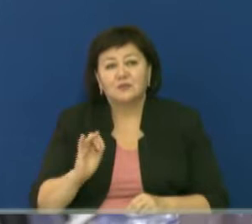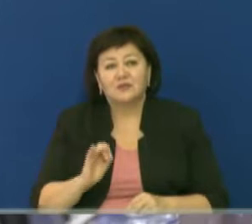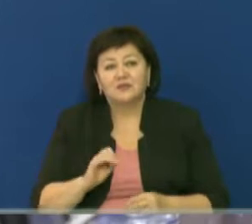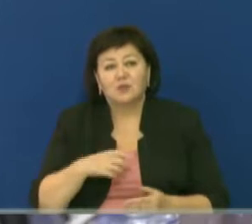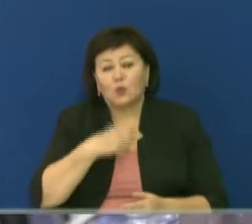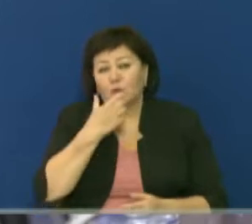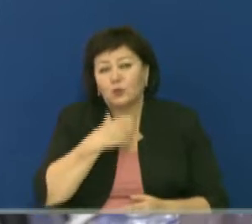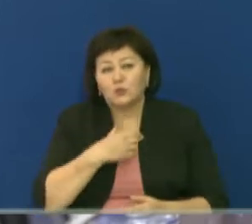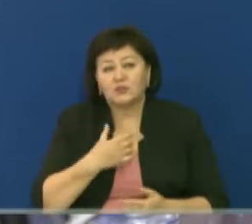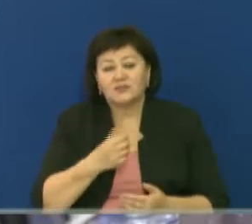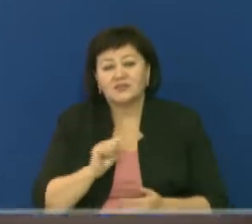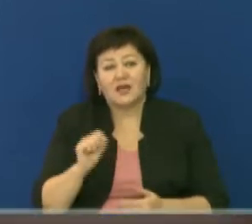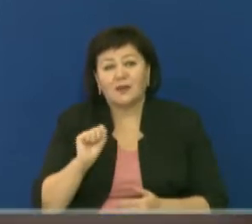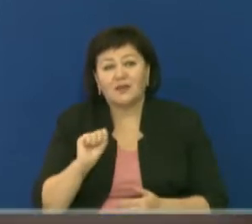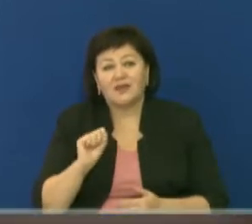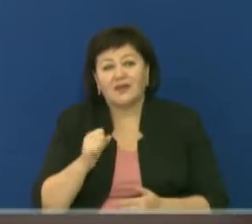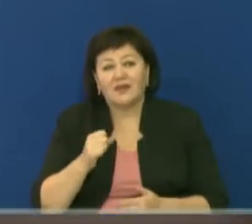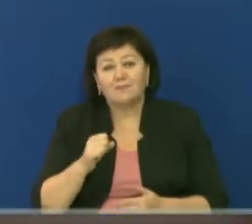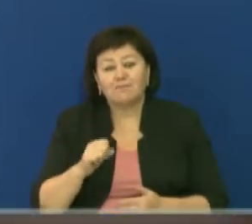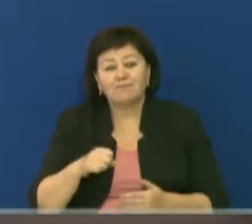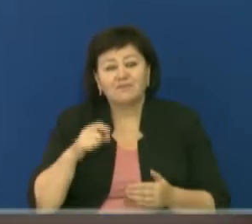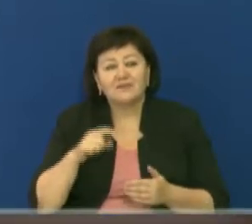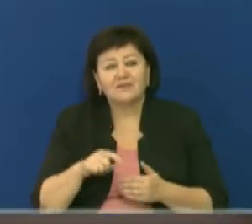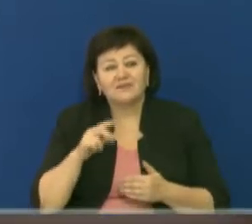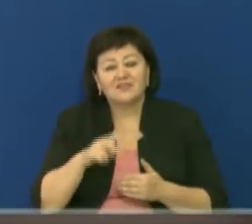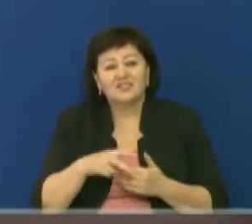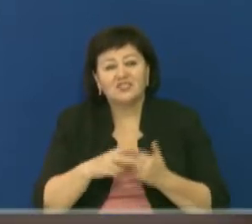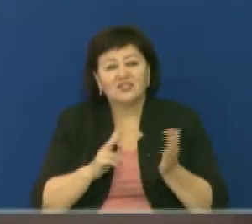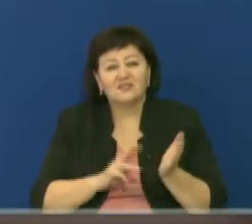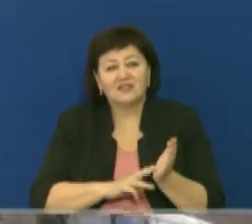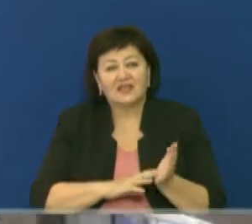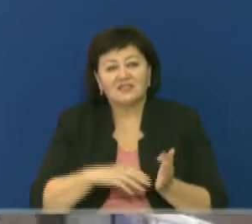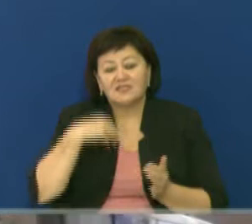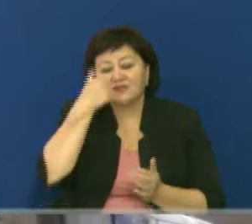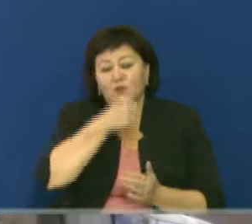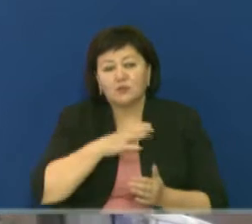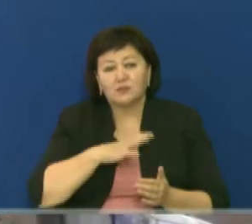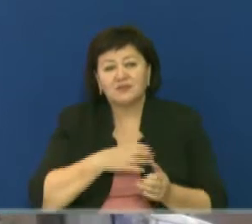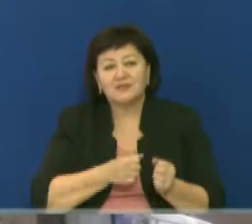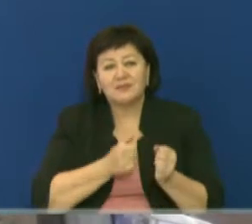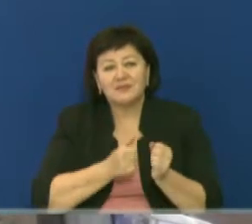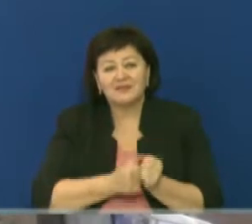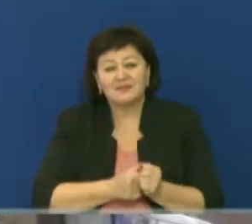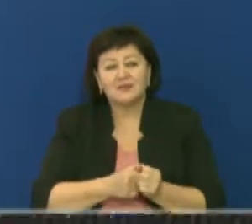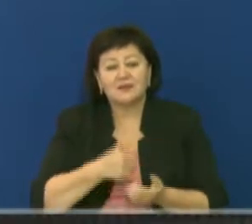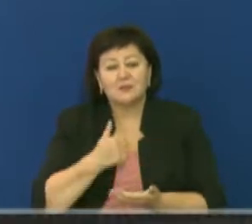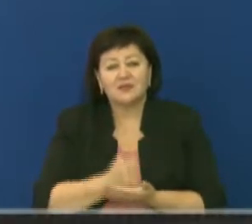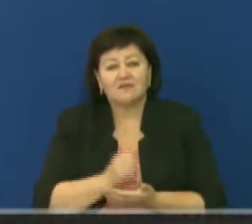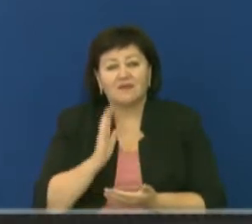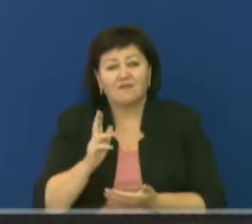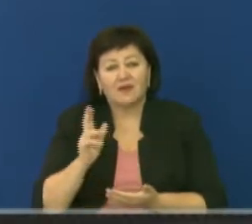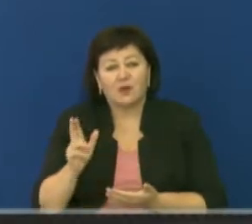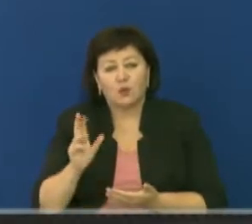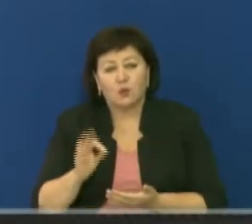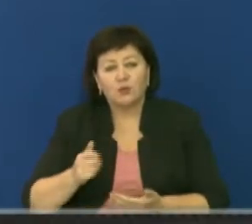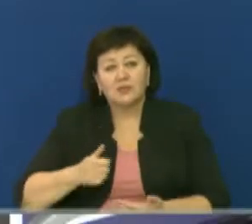Казахстан. С апреля 2019 года был назначен заместителем акима Восточно-Казахстанской области. Бахчан Баяхметов, в свою очередь, отметил,